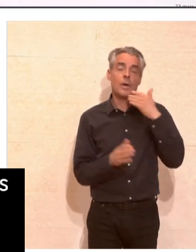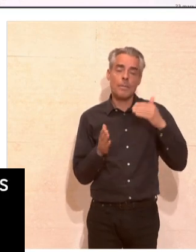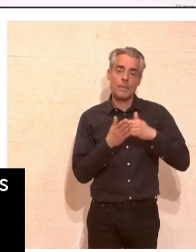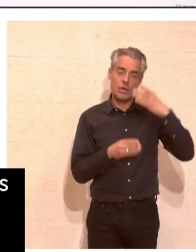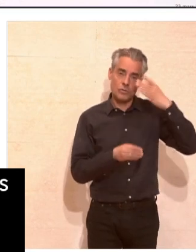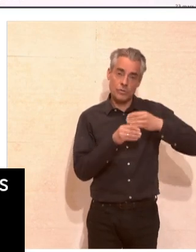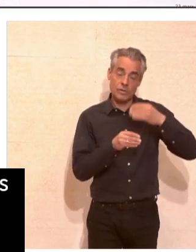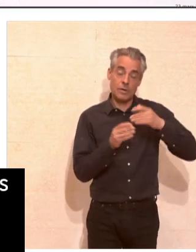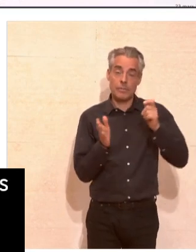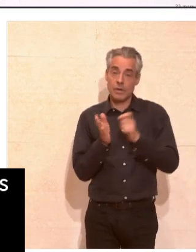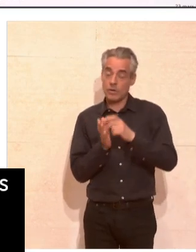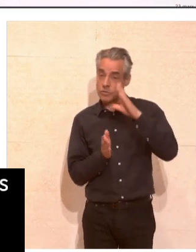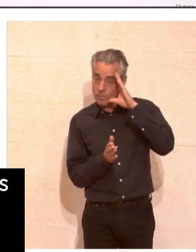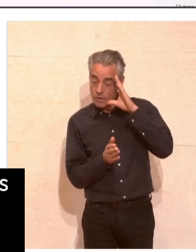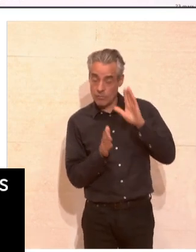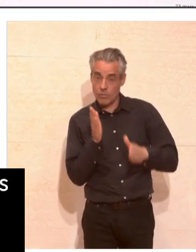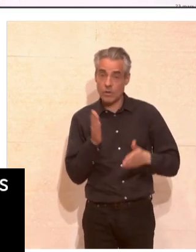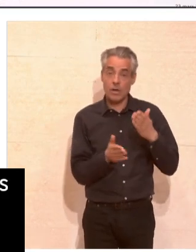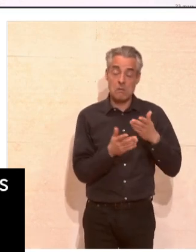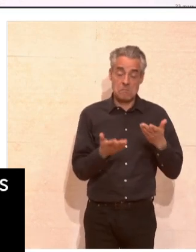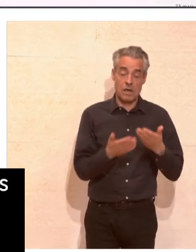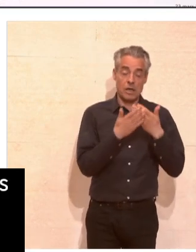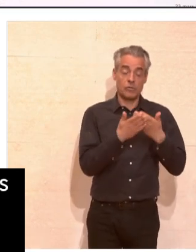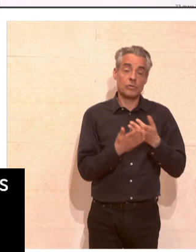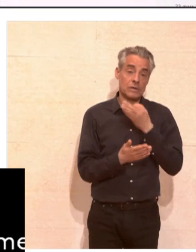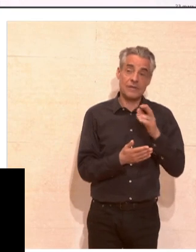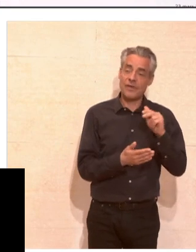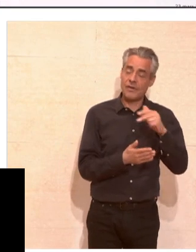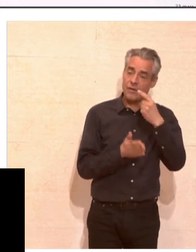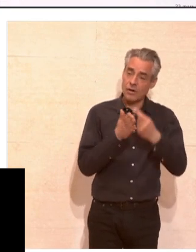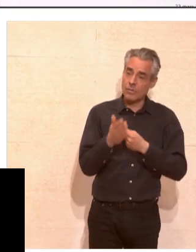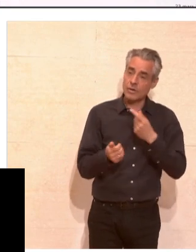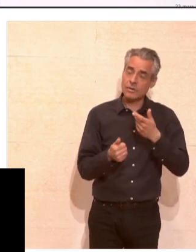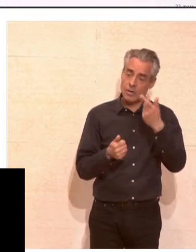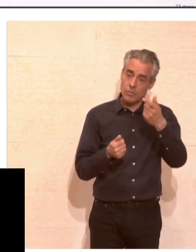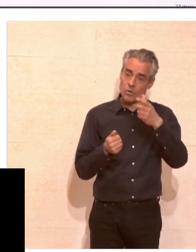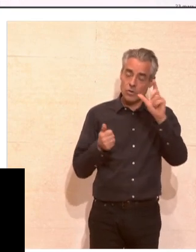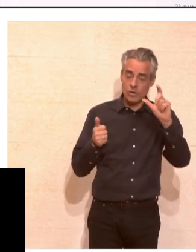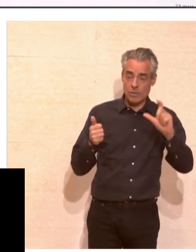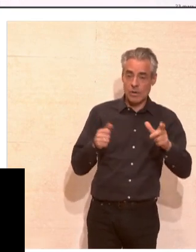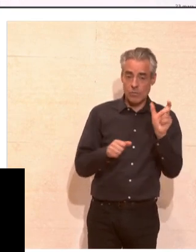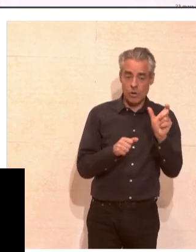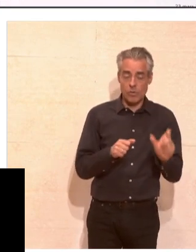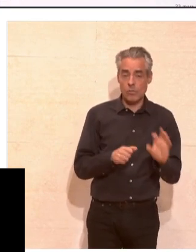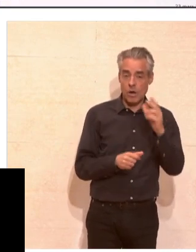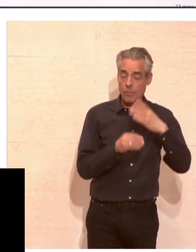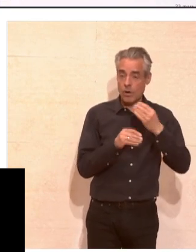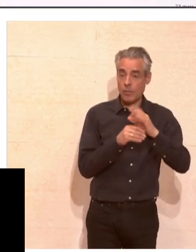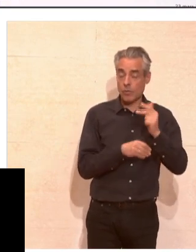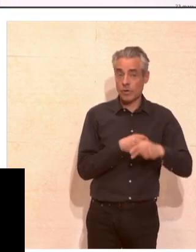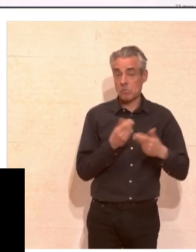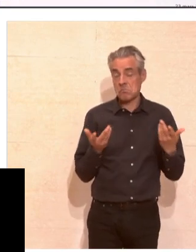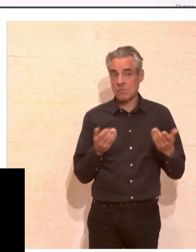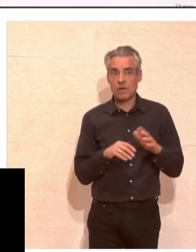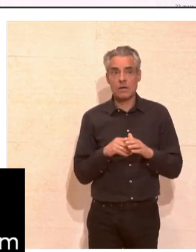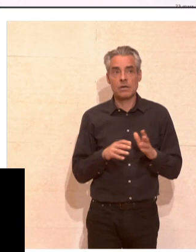dans le sommeil. Donc là, à droite, vous avez simplement une étude où on a dit aux gens qu'ils allaient être réinterrogés sur les paires de mots qu'on leur faisait apprendre ou pas. On leur a juste fait apprendre